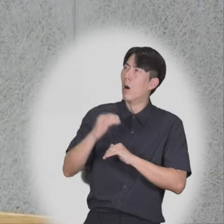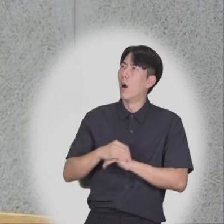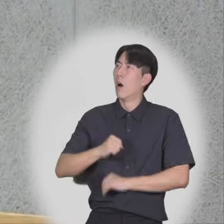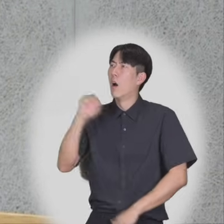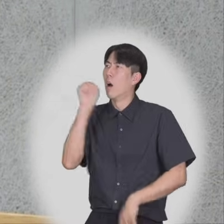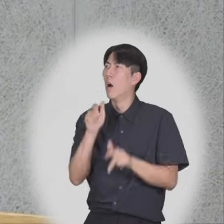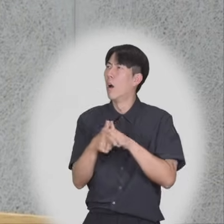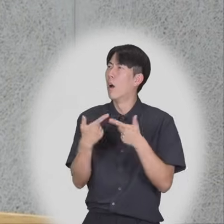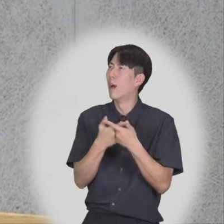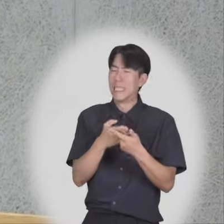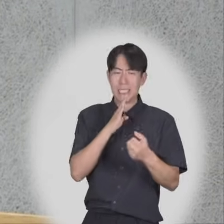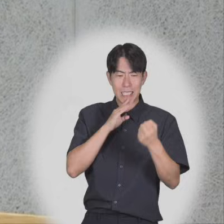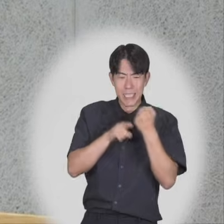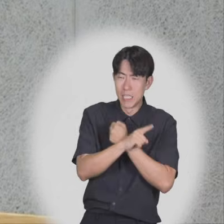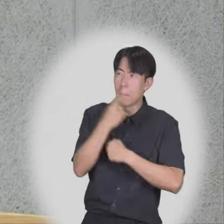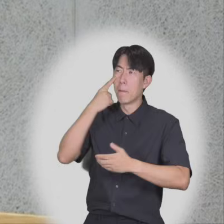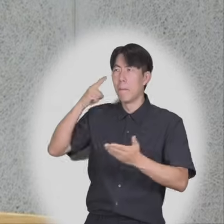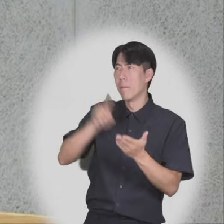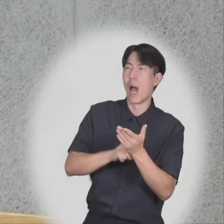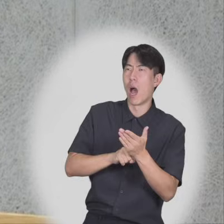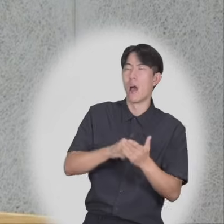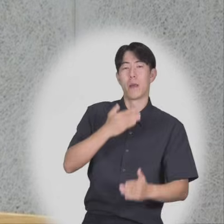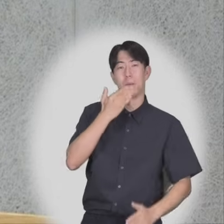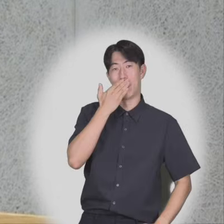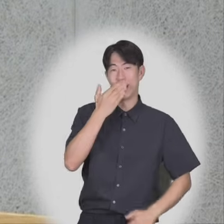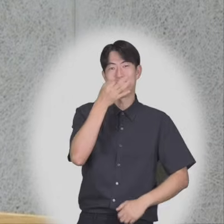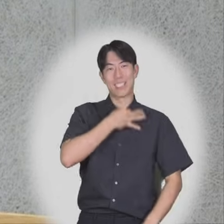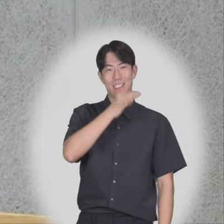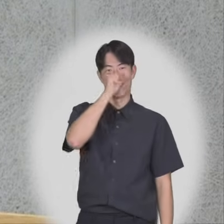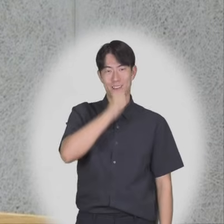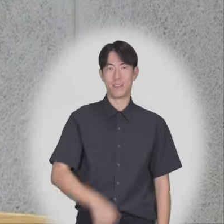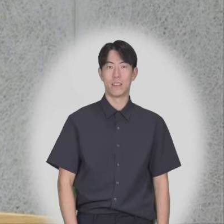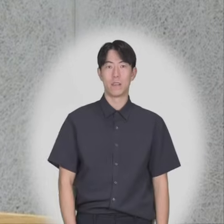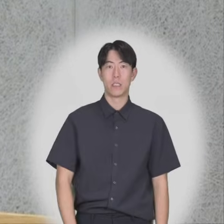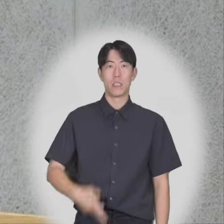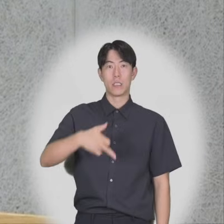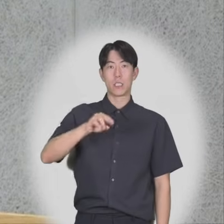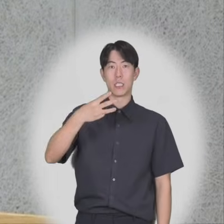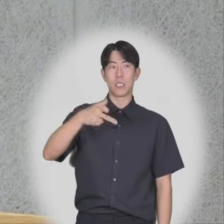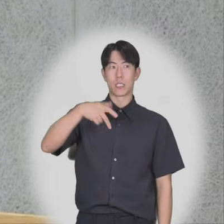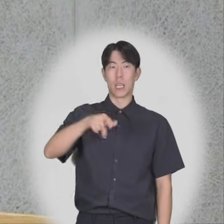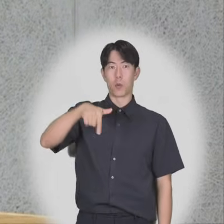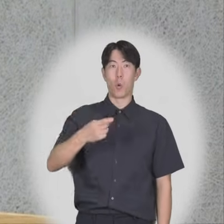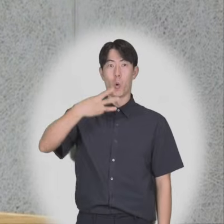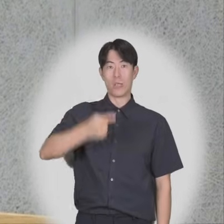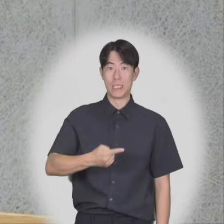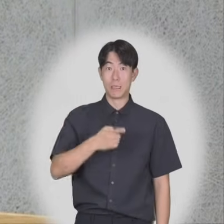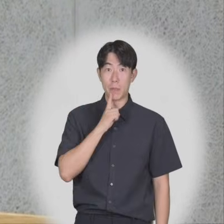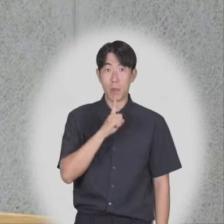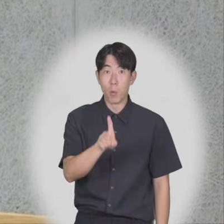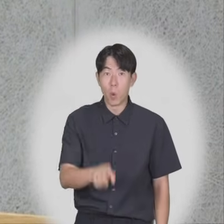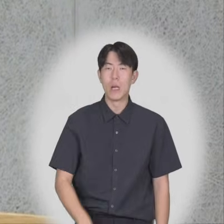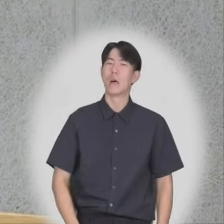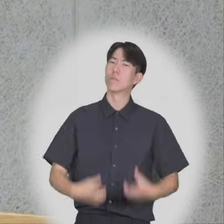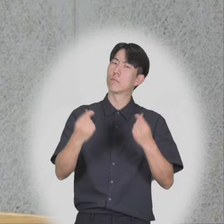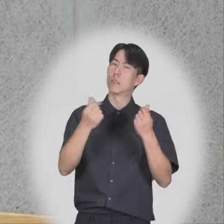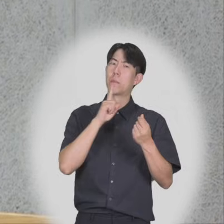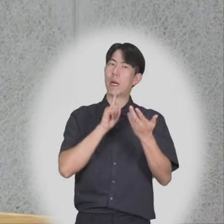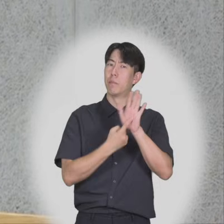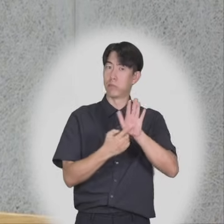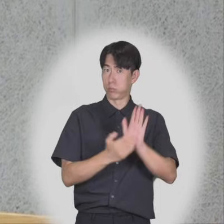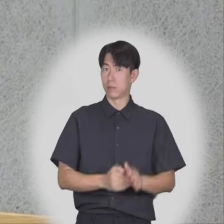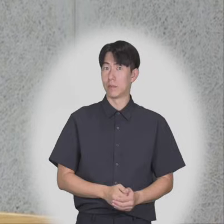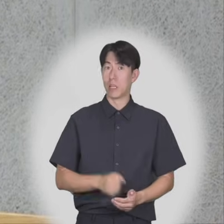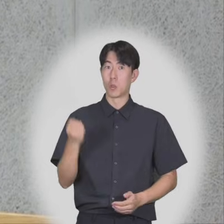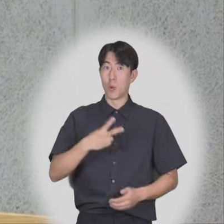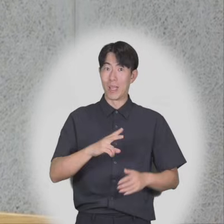발견할 수 있는 그런 역할을 하기 때문입니다. 키에르케가르도 그런 비슷한 얘기를 했고요.